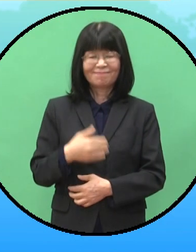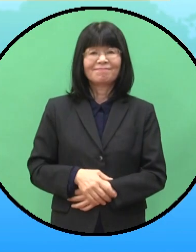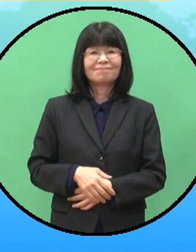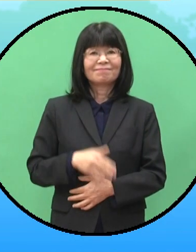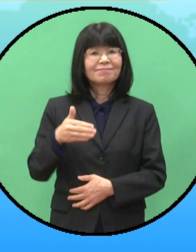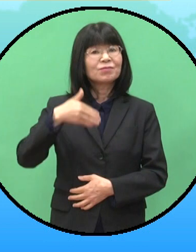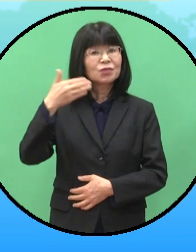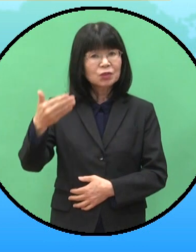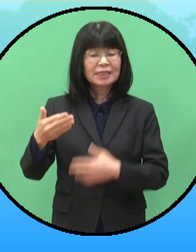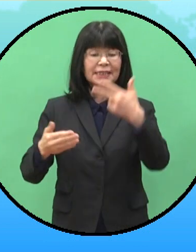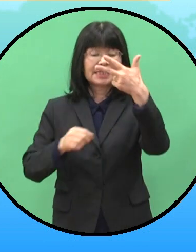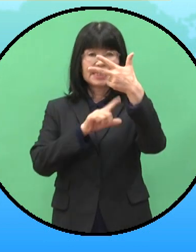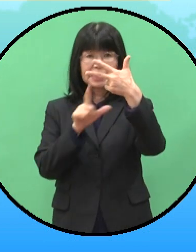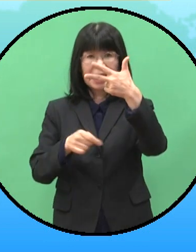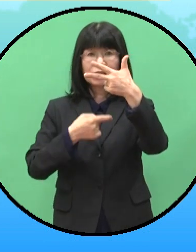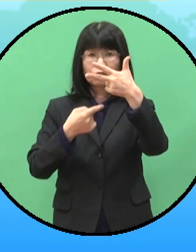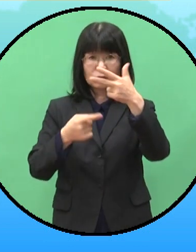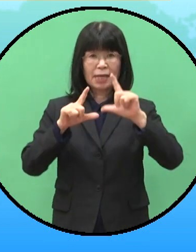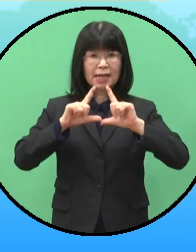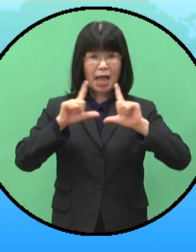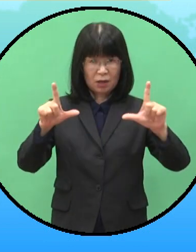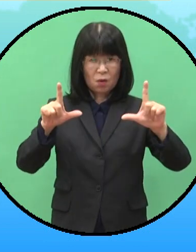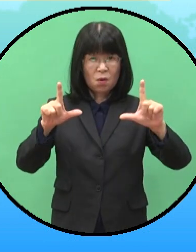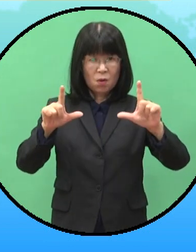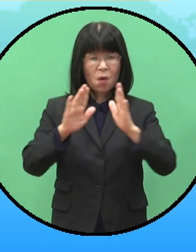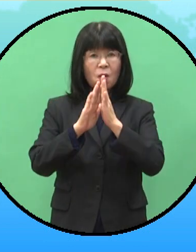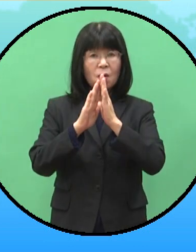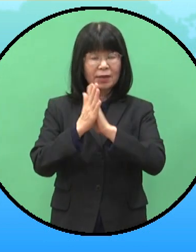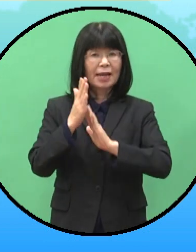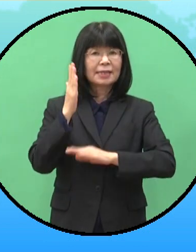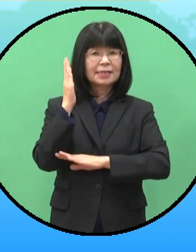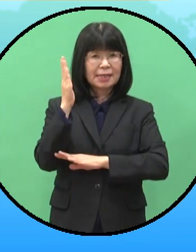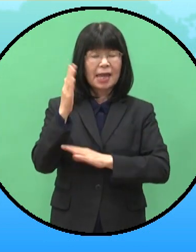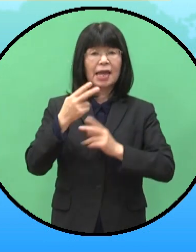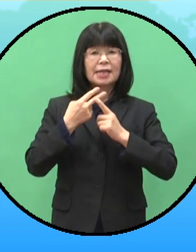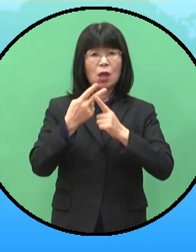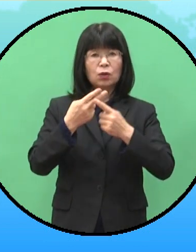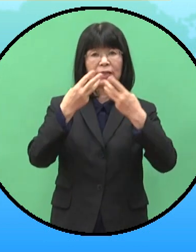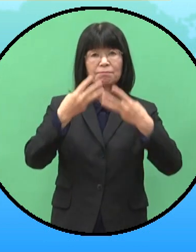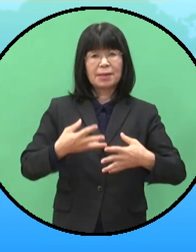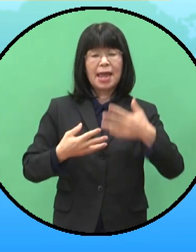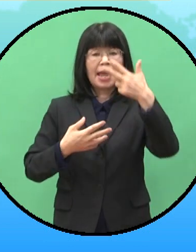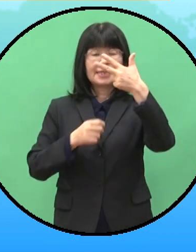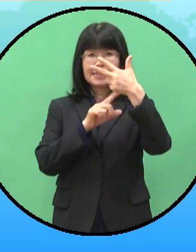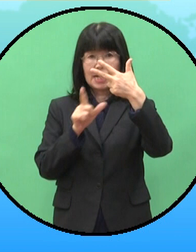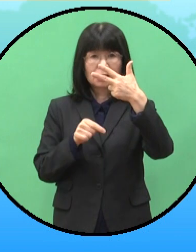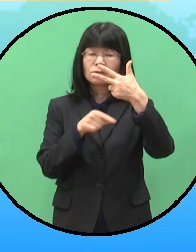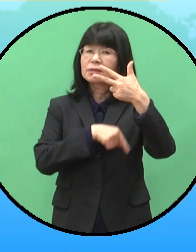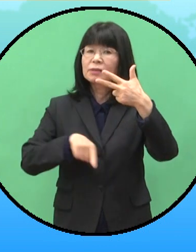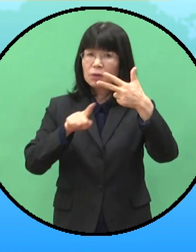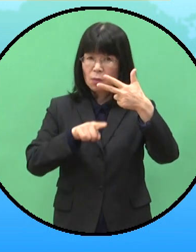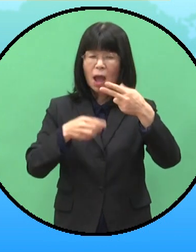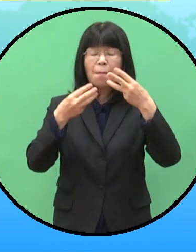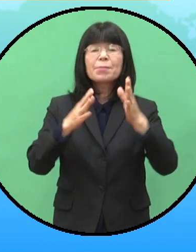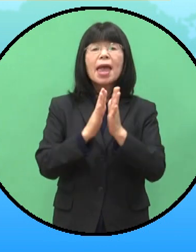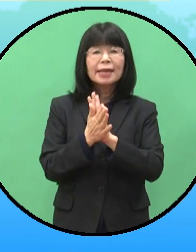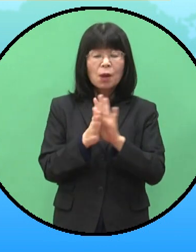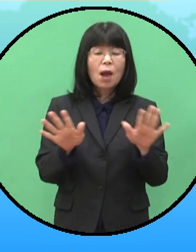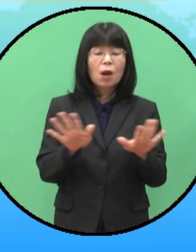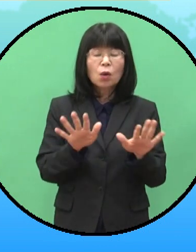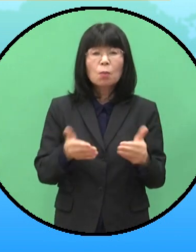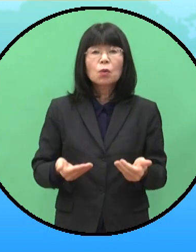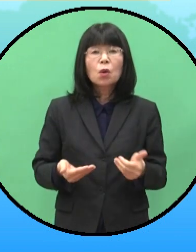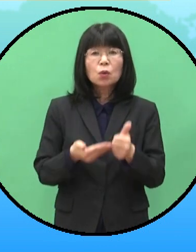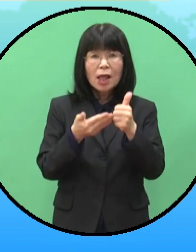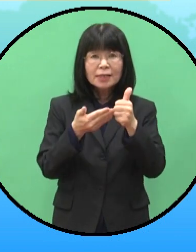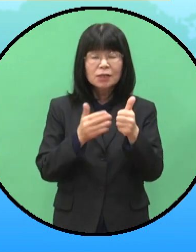次回7月1日発行の県政だより三重7月号は、三重県は子どもの育ちを応